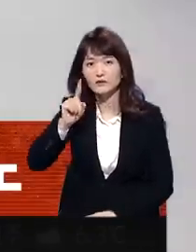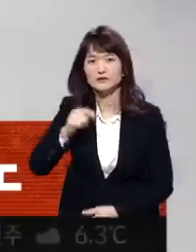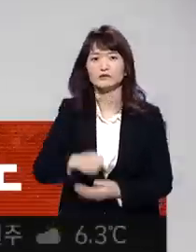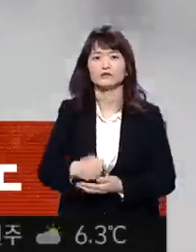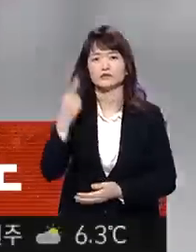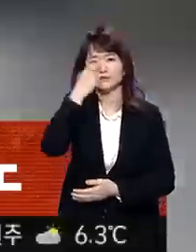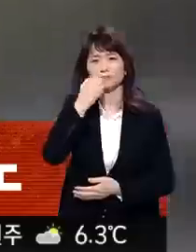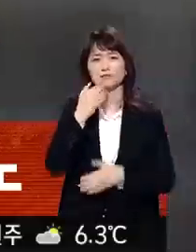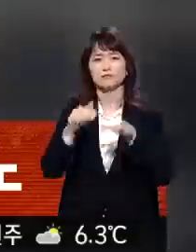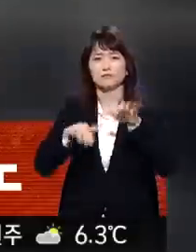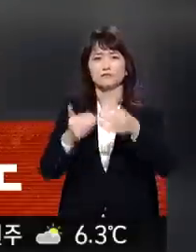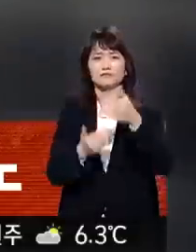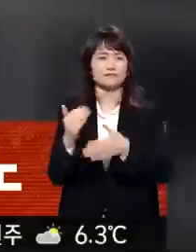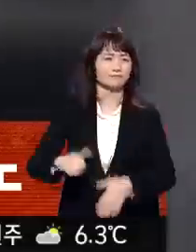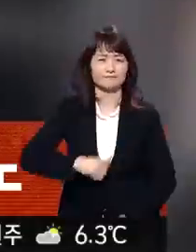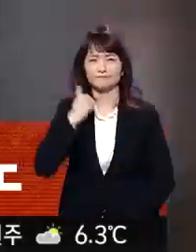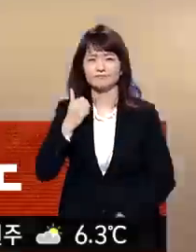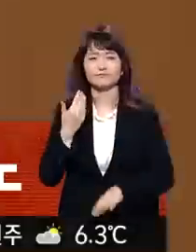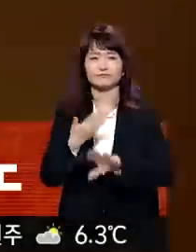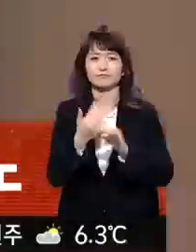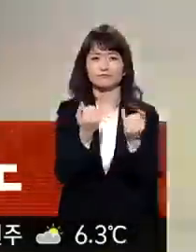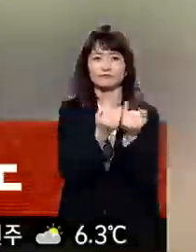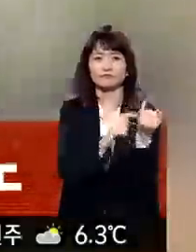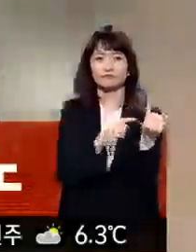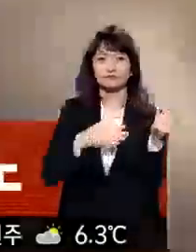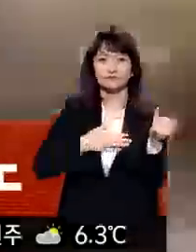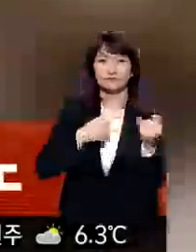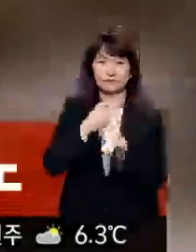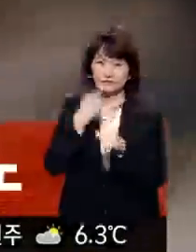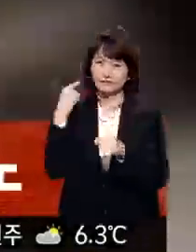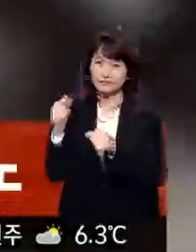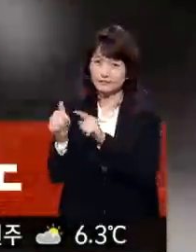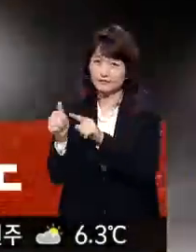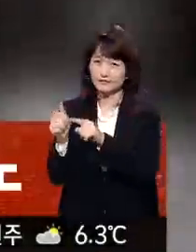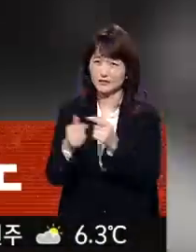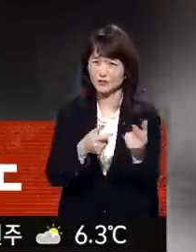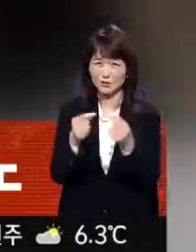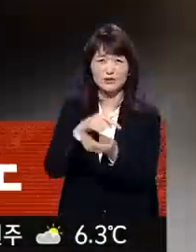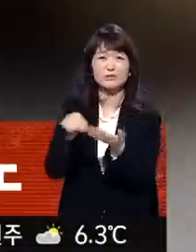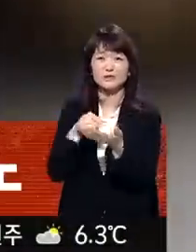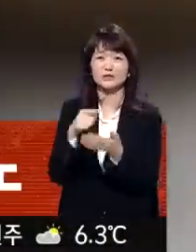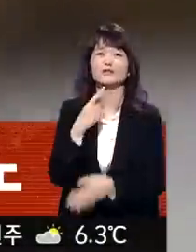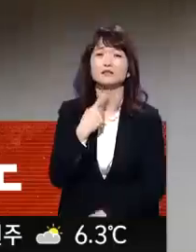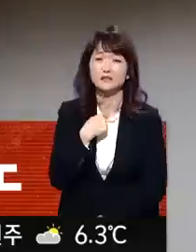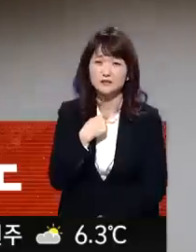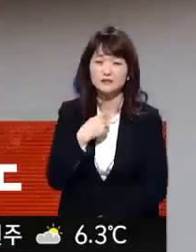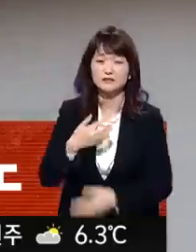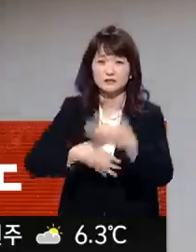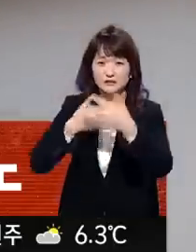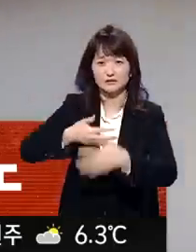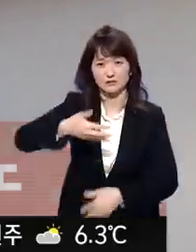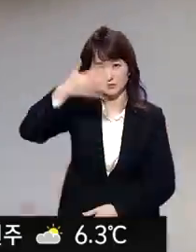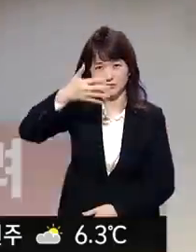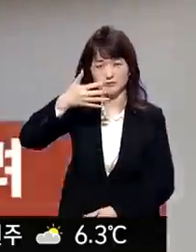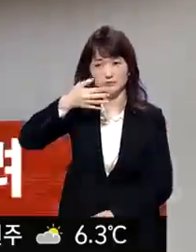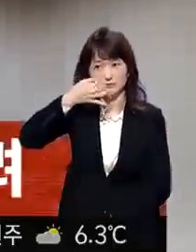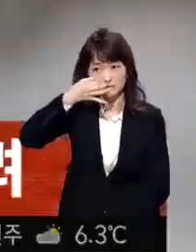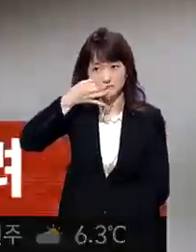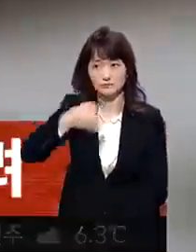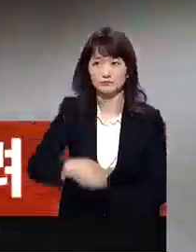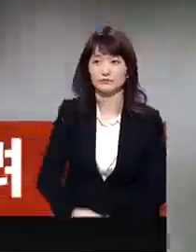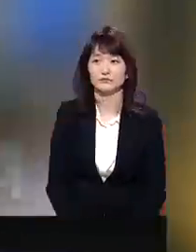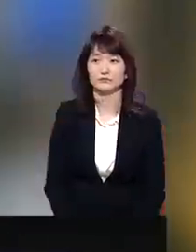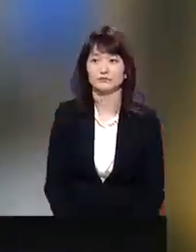벌어진 인종차별 사건에 분노했고요. 또 다른 여성은 나도 지난해 저 남성에게 같은 피해를 당했다면서 영상을 올렸습니다. 한번